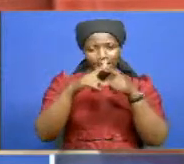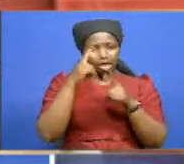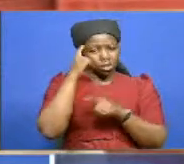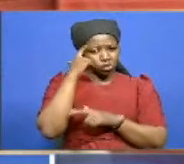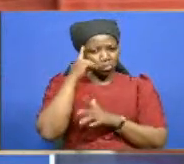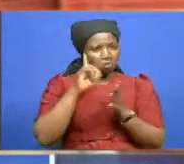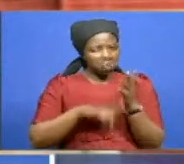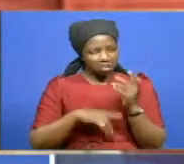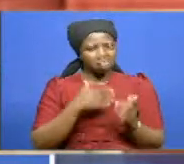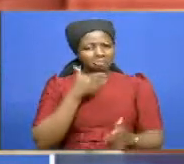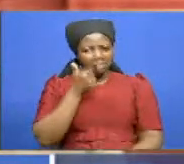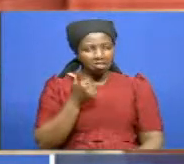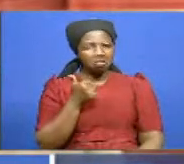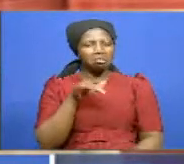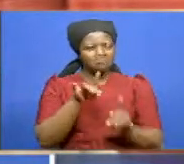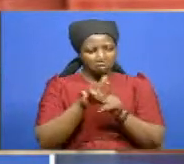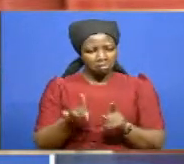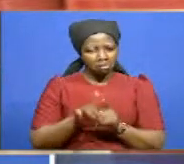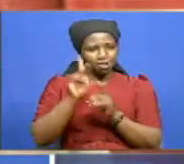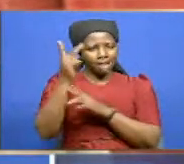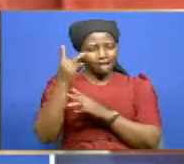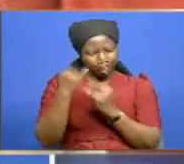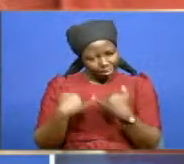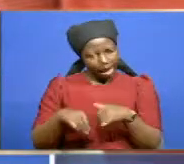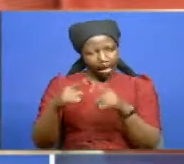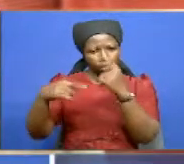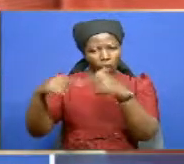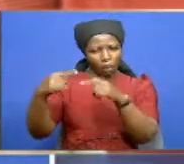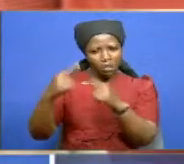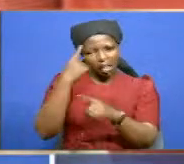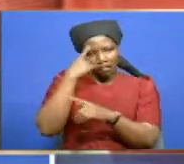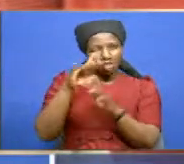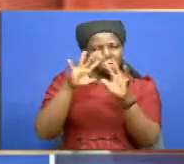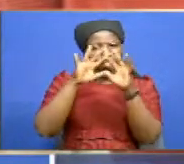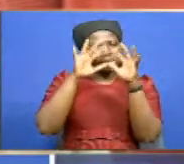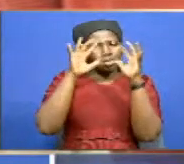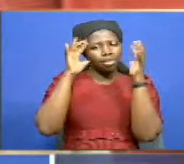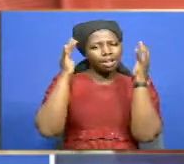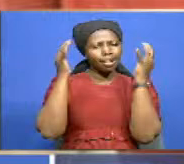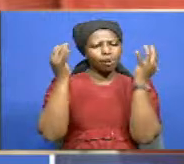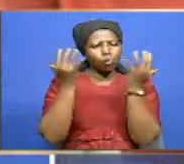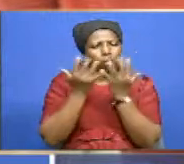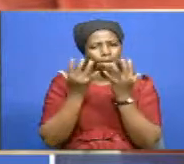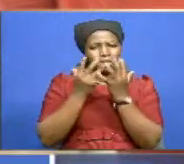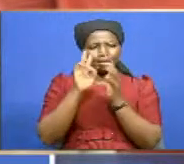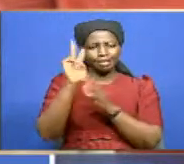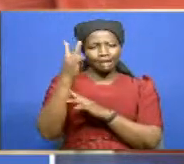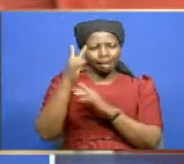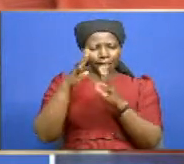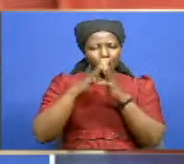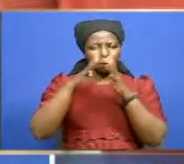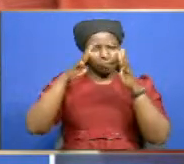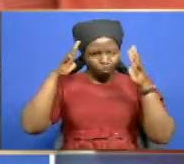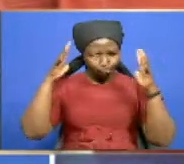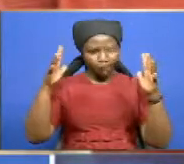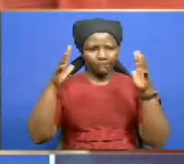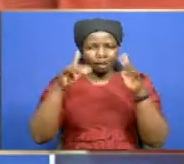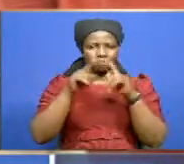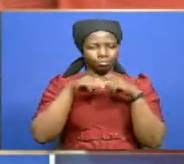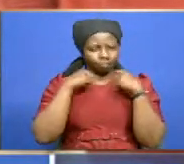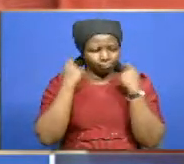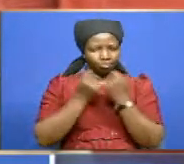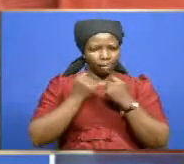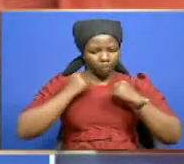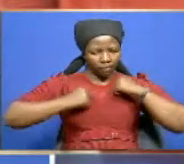can't Kenya also try to bid for the world, the second biggest kind of